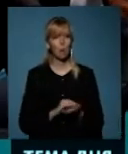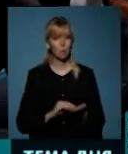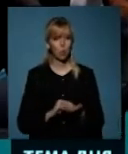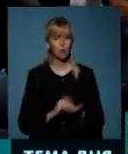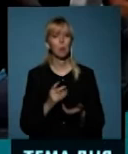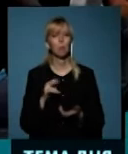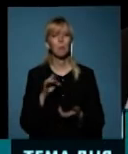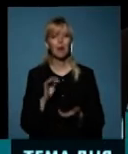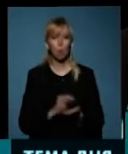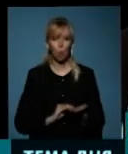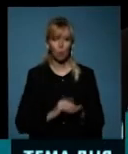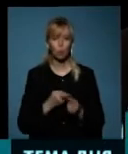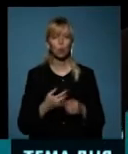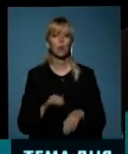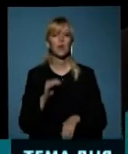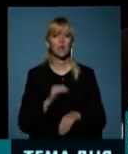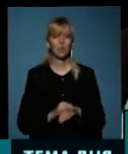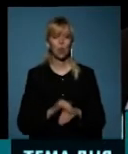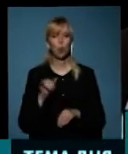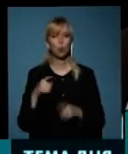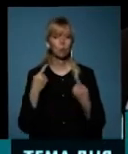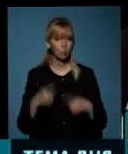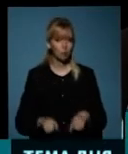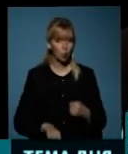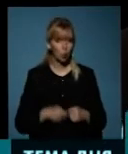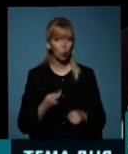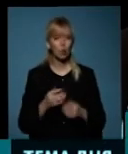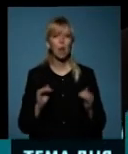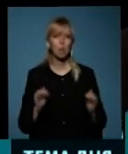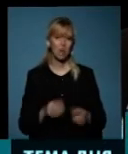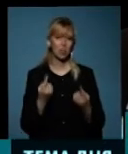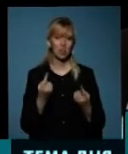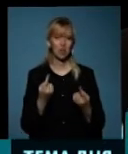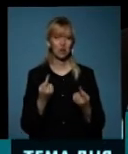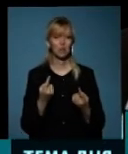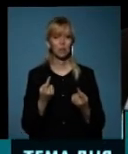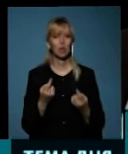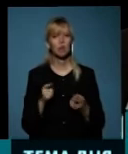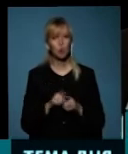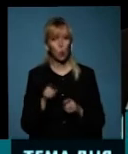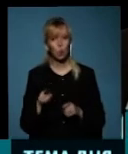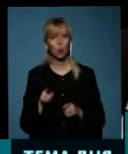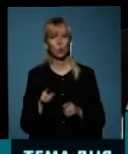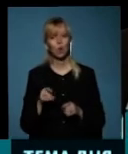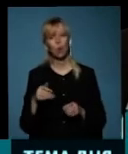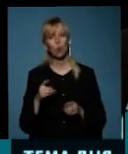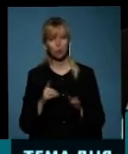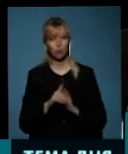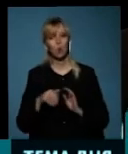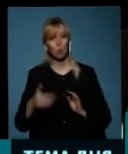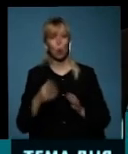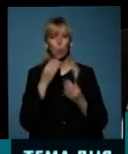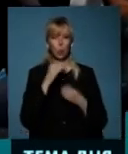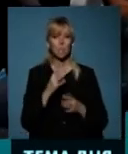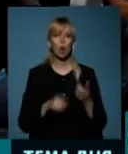при повторному цьому вже виявили в нього інші порушення, які менш вже значні, вже на перебіз. Все-таки він всю сторону покращить. Тобто,